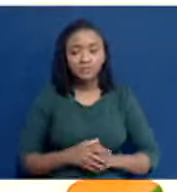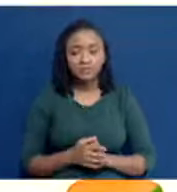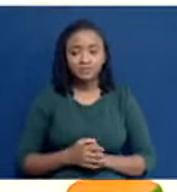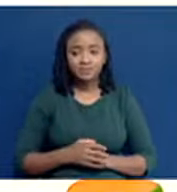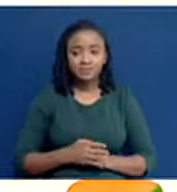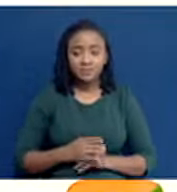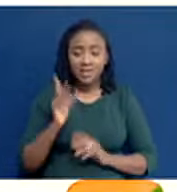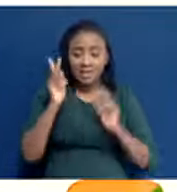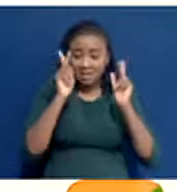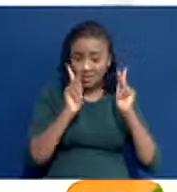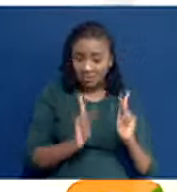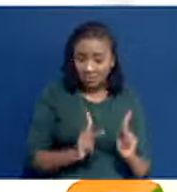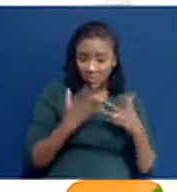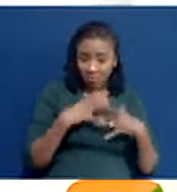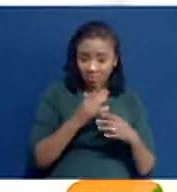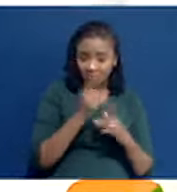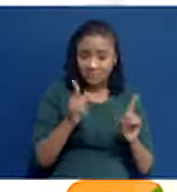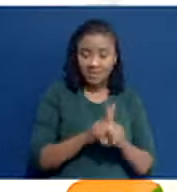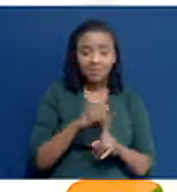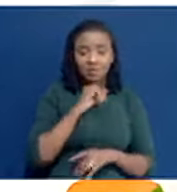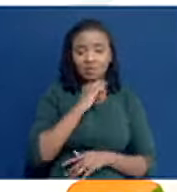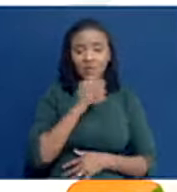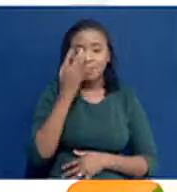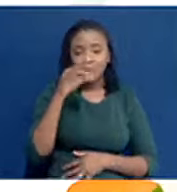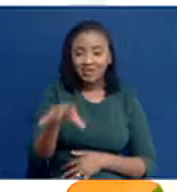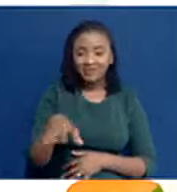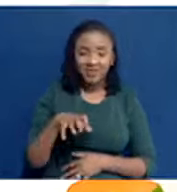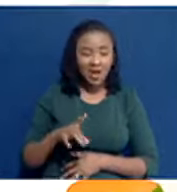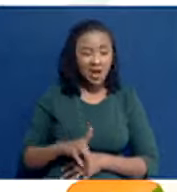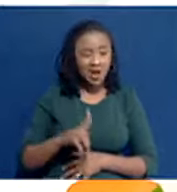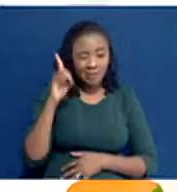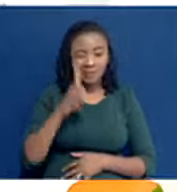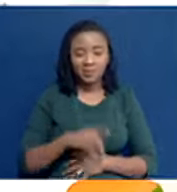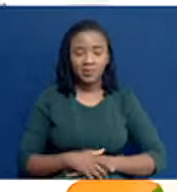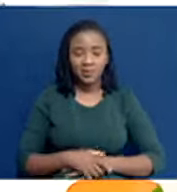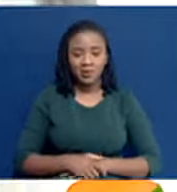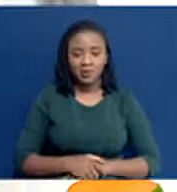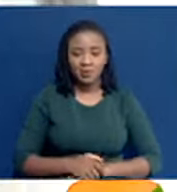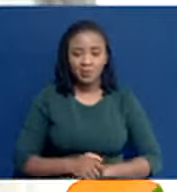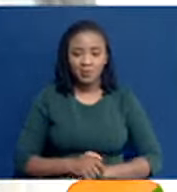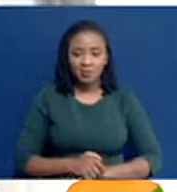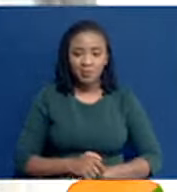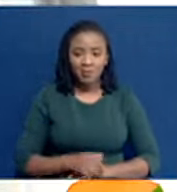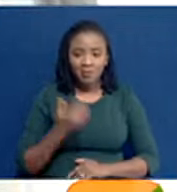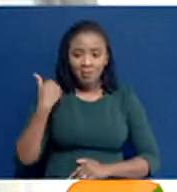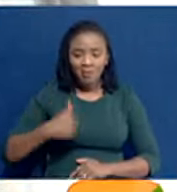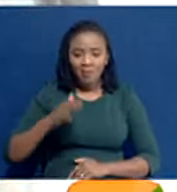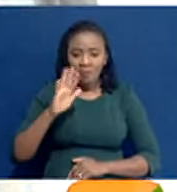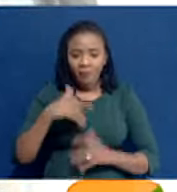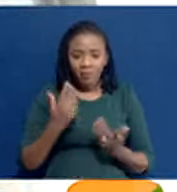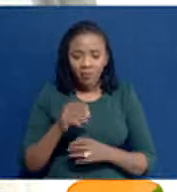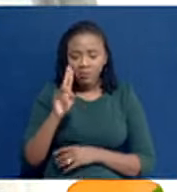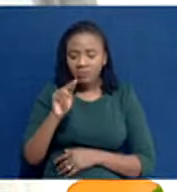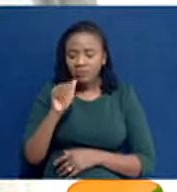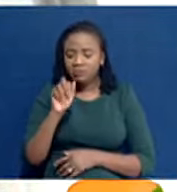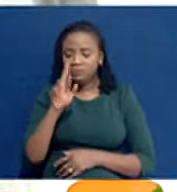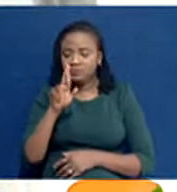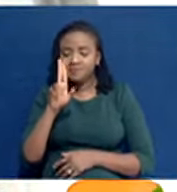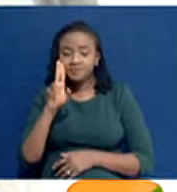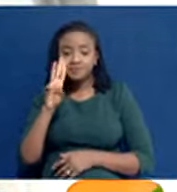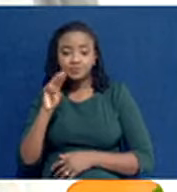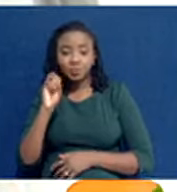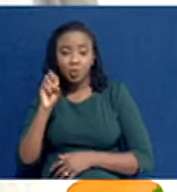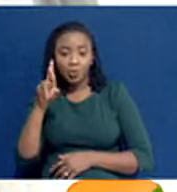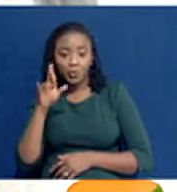wakazi wanalalamikia kulipa nauli zaidi ya ilivyokuwa awali. Imetoka na rumoru. So tulikuwa